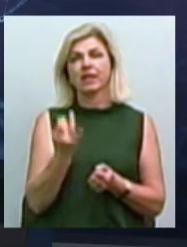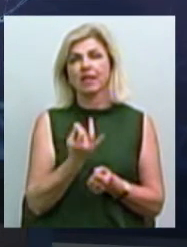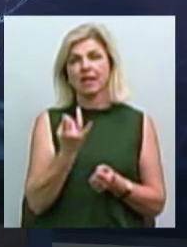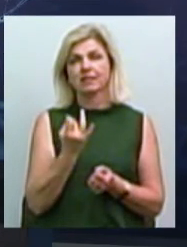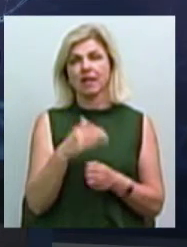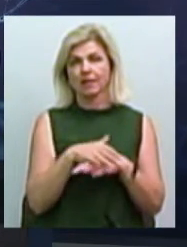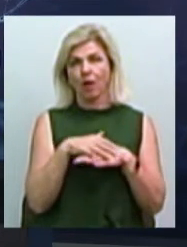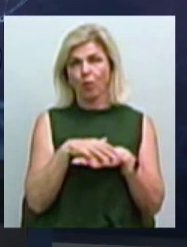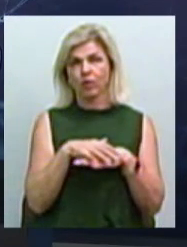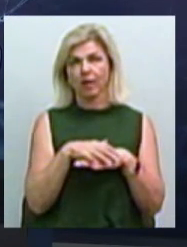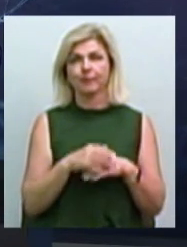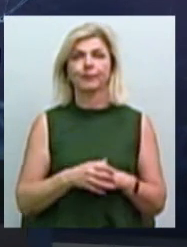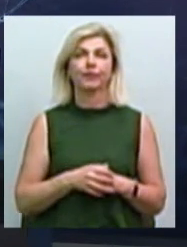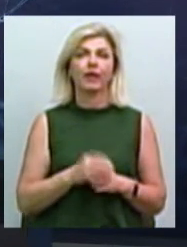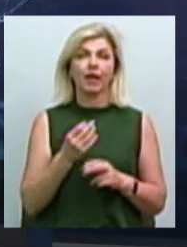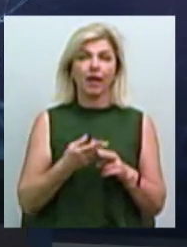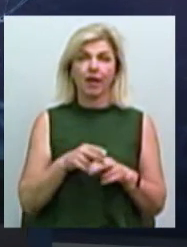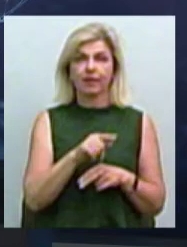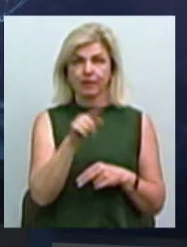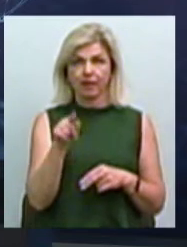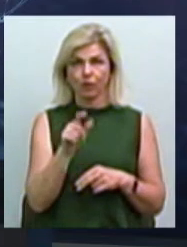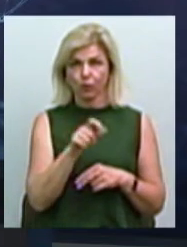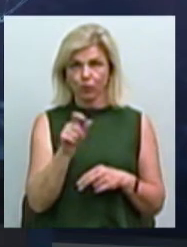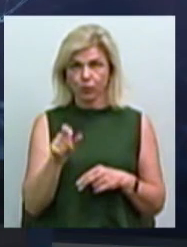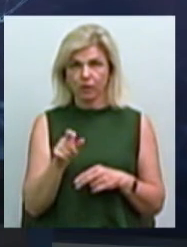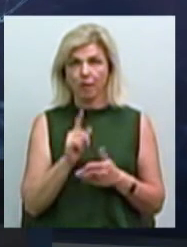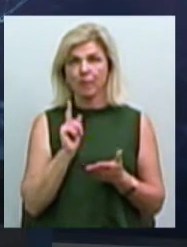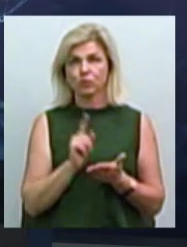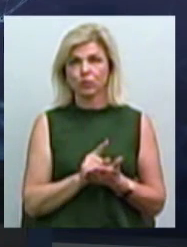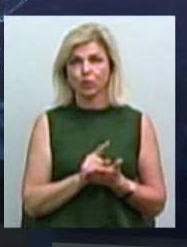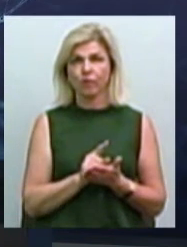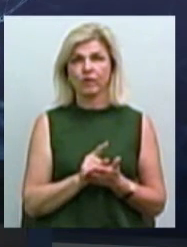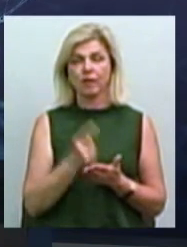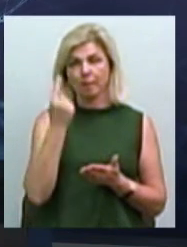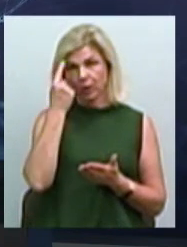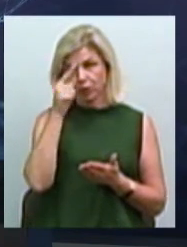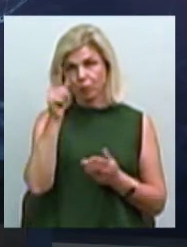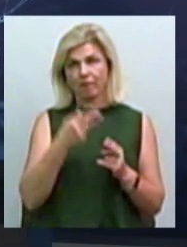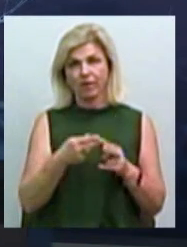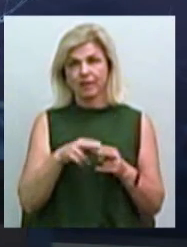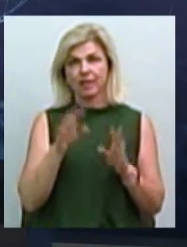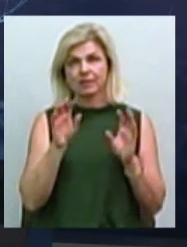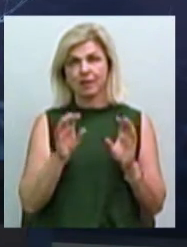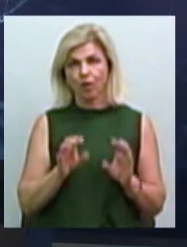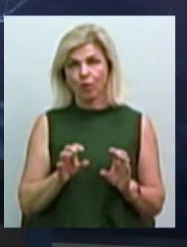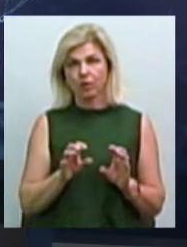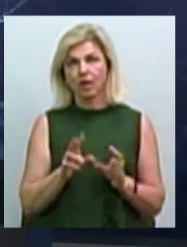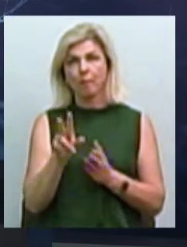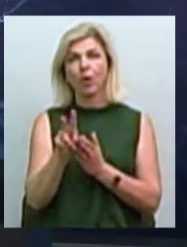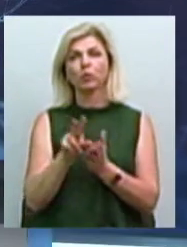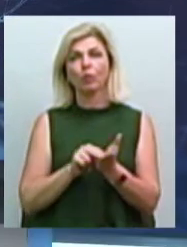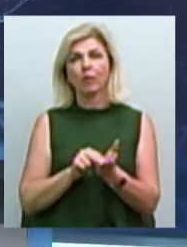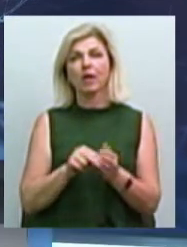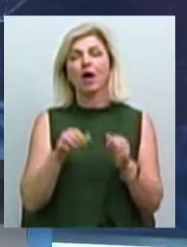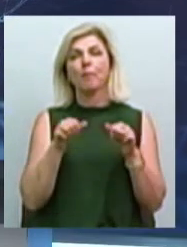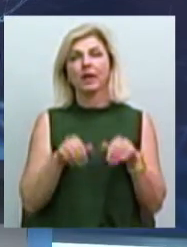народов. И эти люди, безусловно, придумав этот закон, пролоббировав, приняв